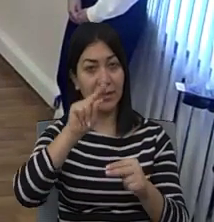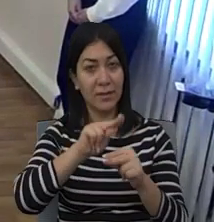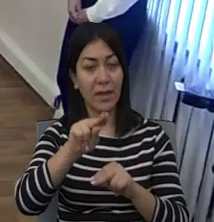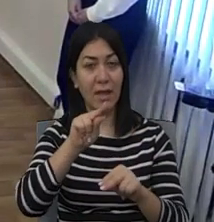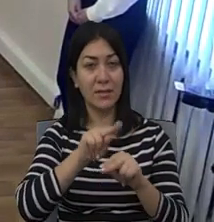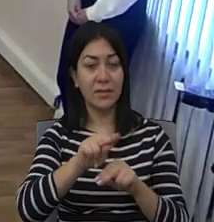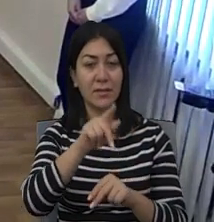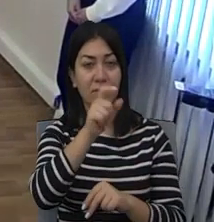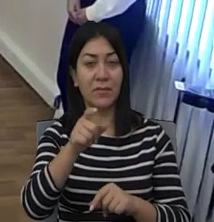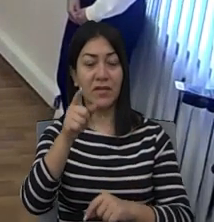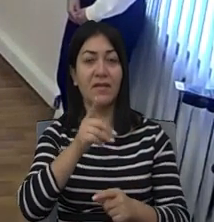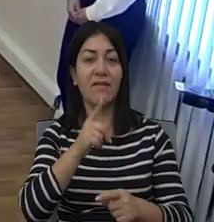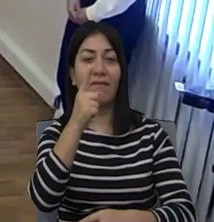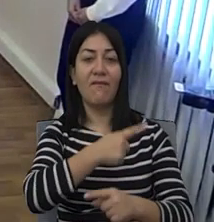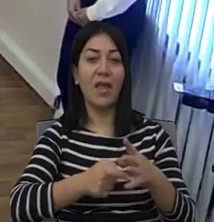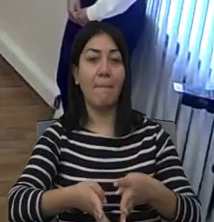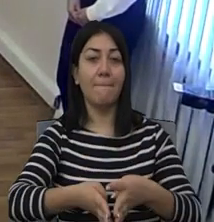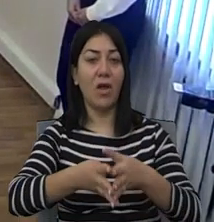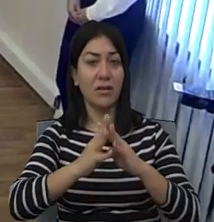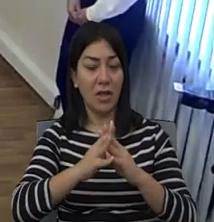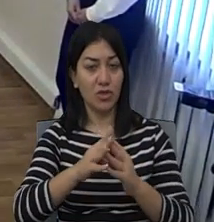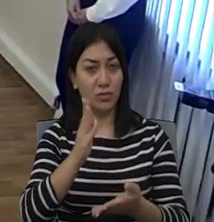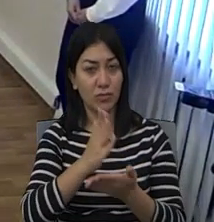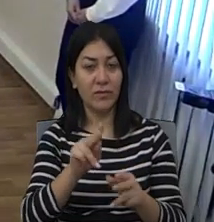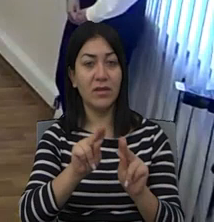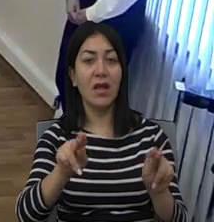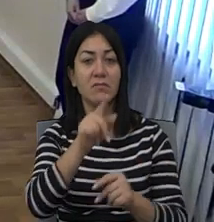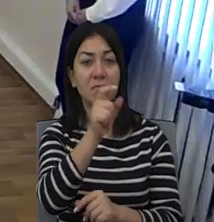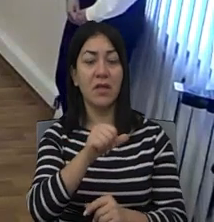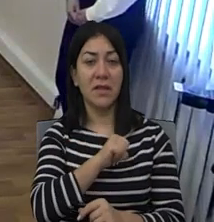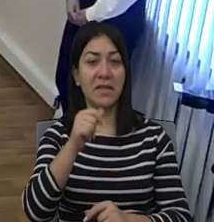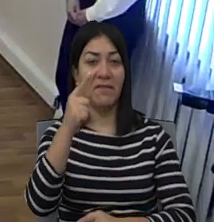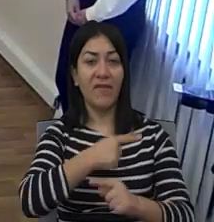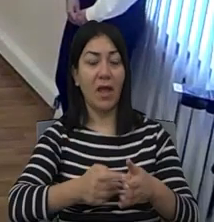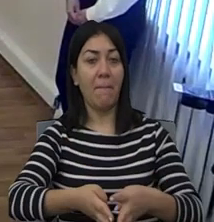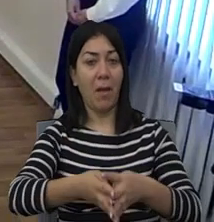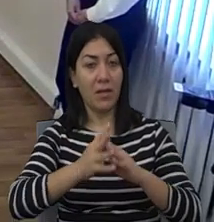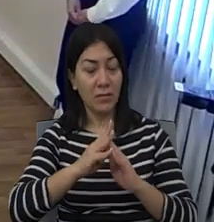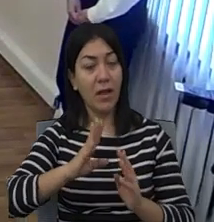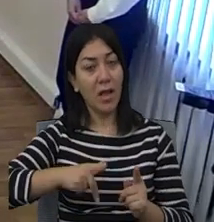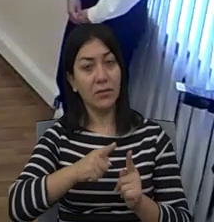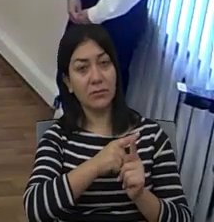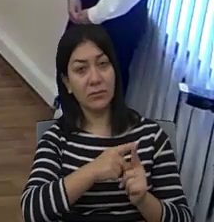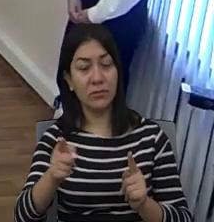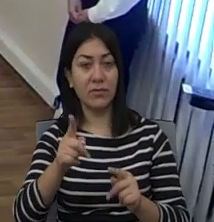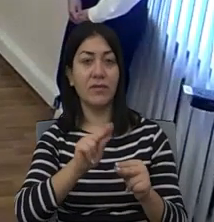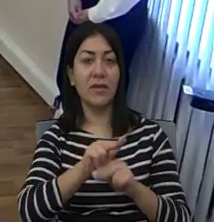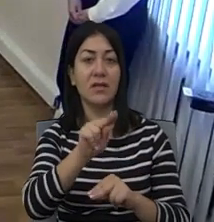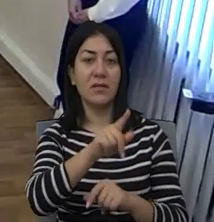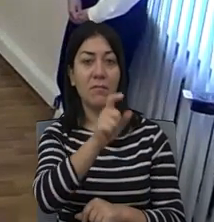դասընթացավարների վերապատրաստման բաղադրիչը, որի միջոցով հետագայում կվերապատրաստվեն ուրեմն այն